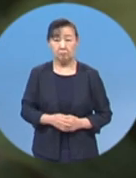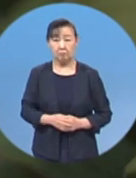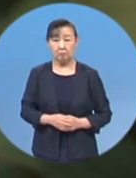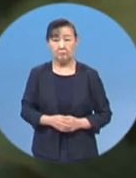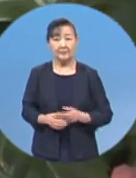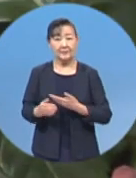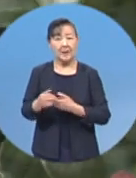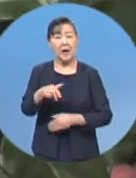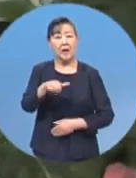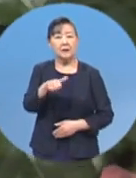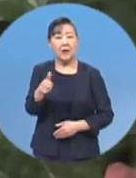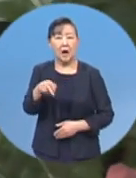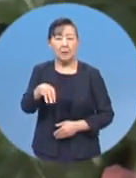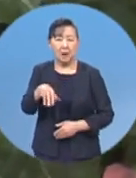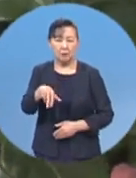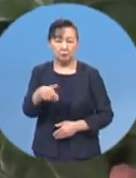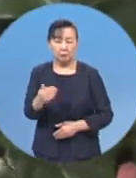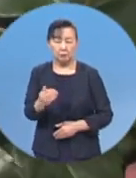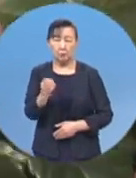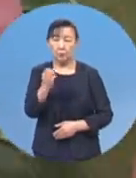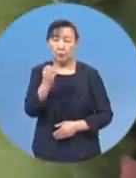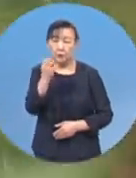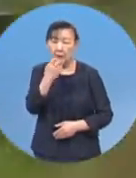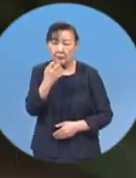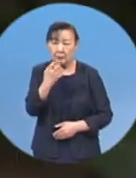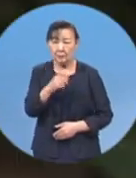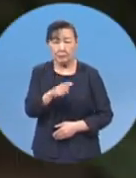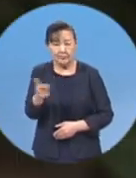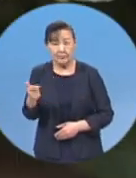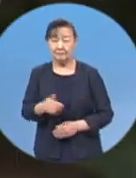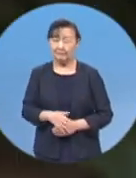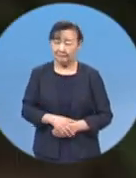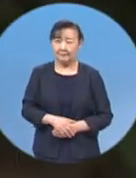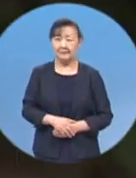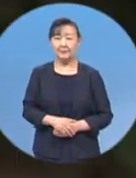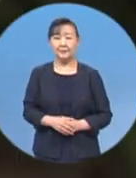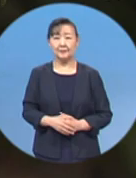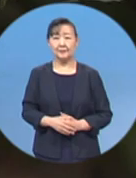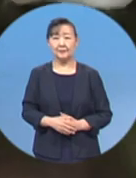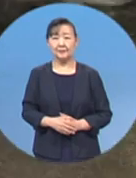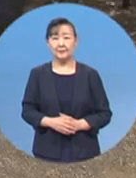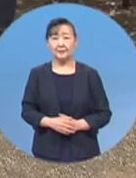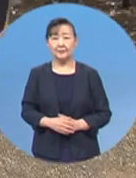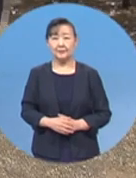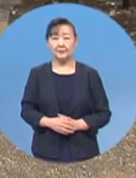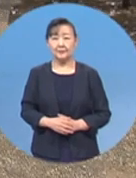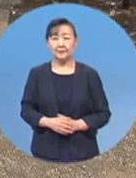マスク系、スパイシー系と揃ってます。 いろいろな香りがあるんですね。 はい、そうです。